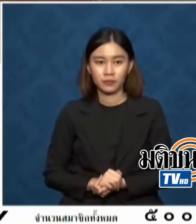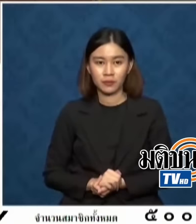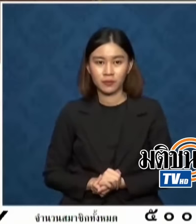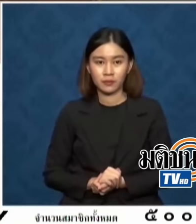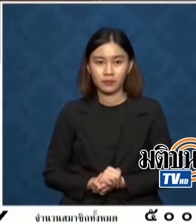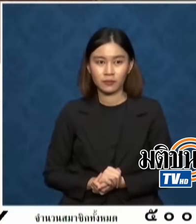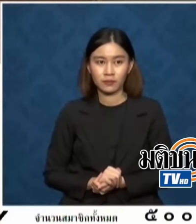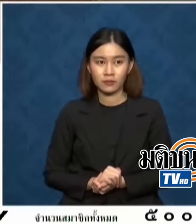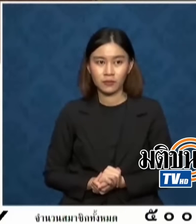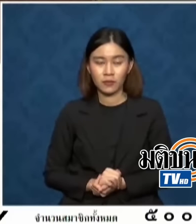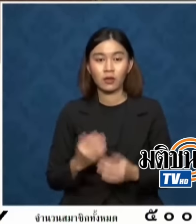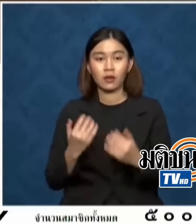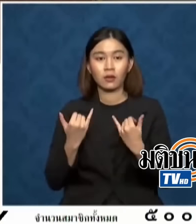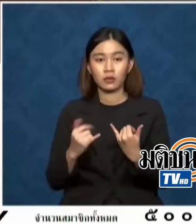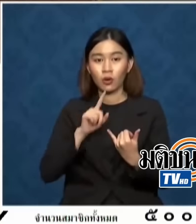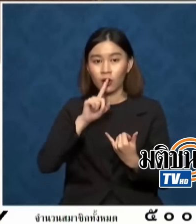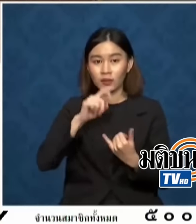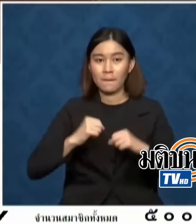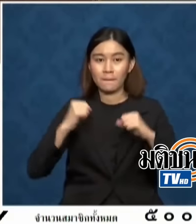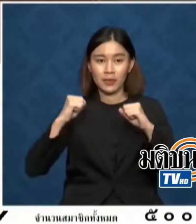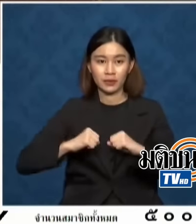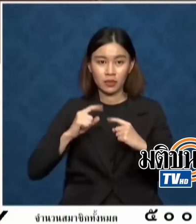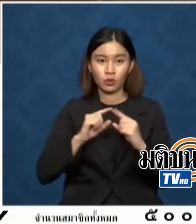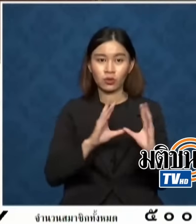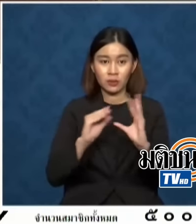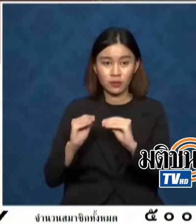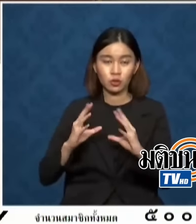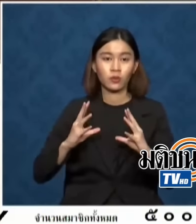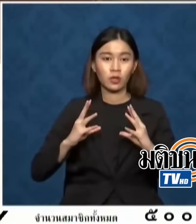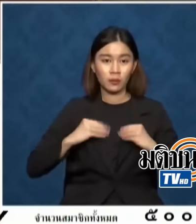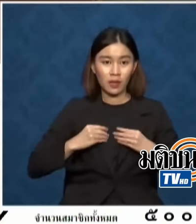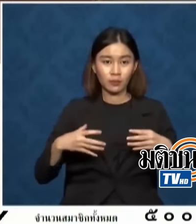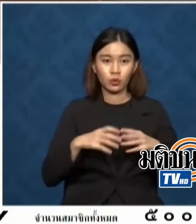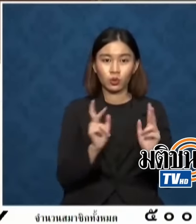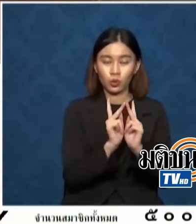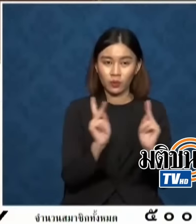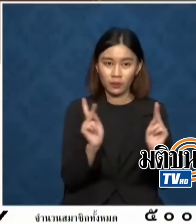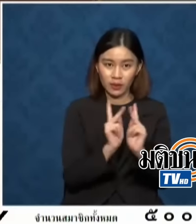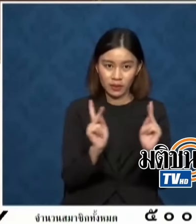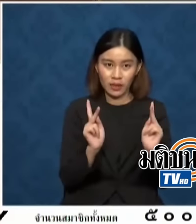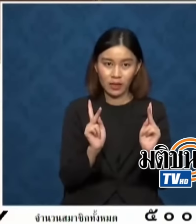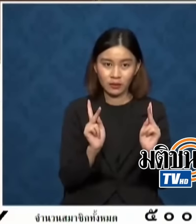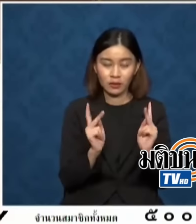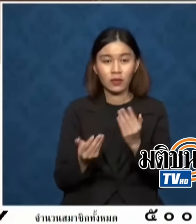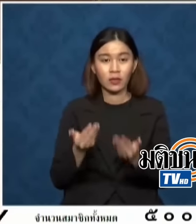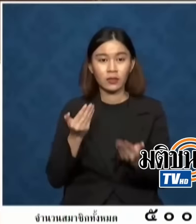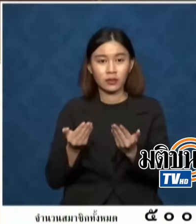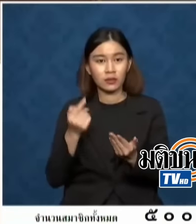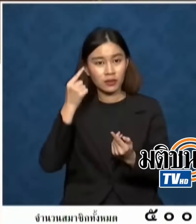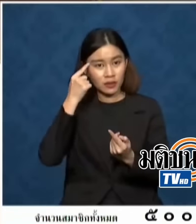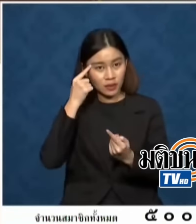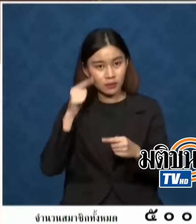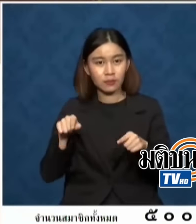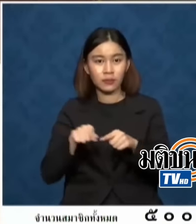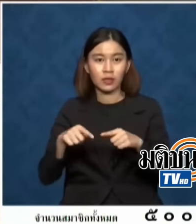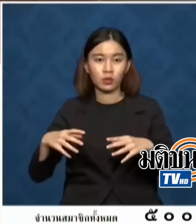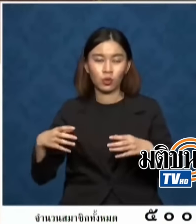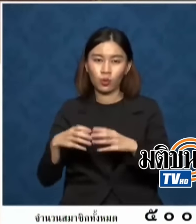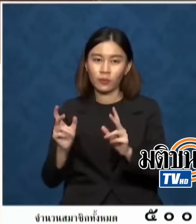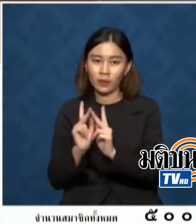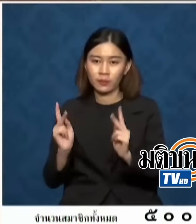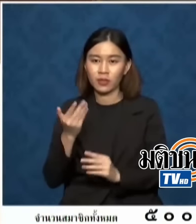ดังนั้นนะครับขอถามมติจากที่ประชุมว่าจะเห็นด้วยกับคณะกรรมการหรือเห็นด้วยกับคณะกรรมการ